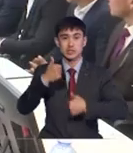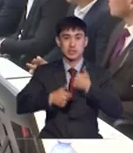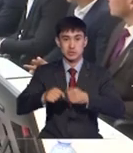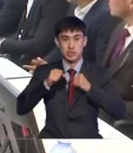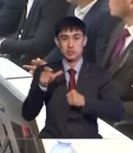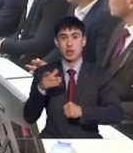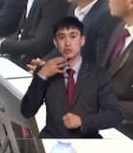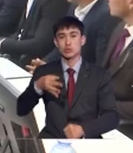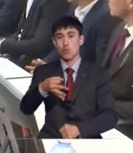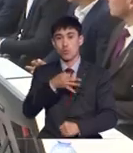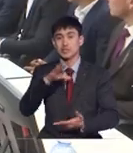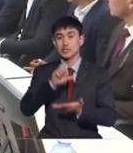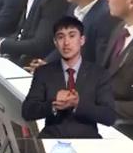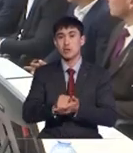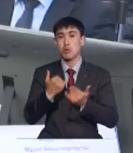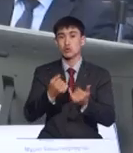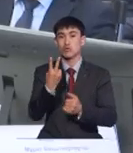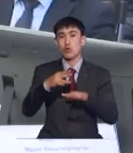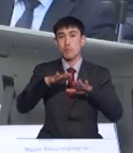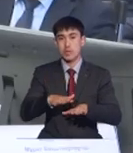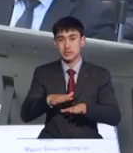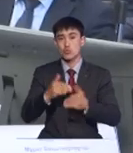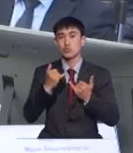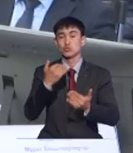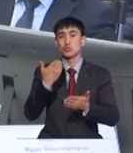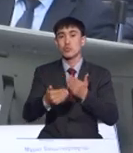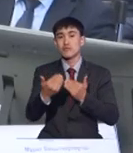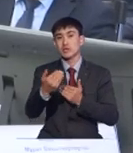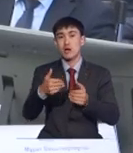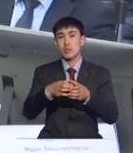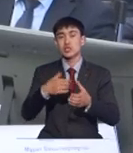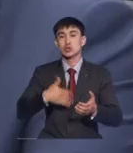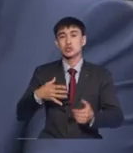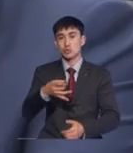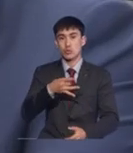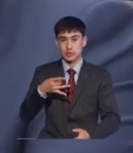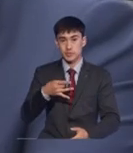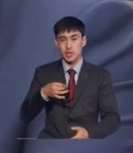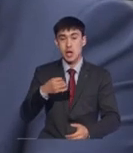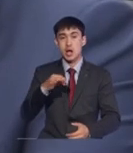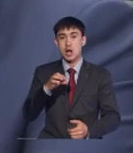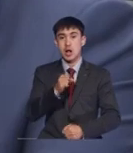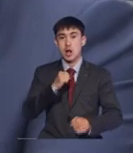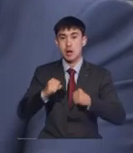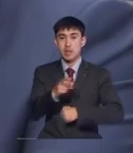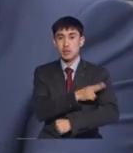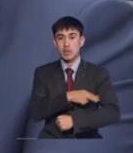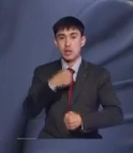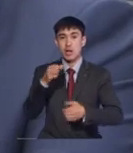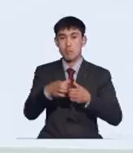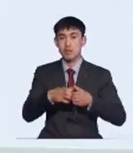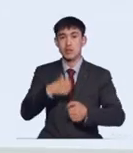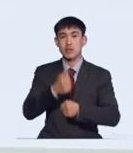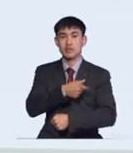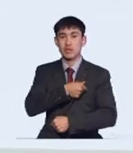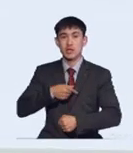состязания спортсмены Алматинской области заняли почетное второе место, уступив лишь команде из Жамбылской области. Капитаном команды и главным тренером